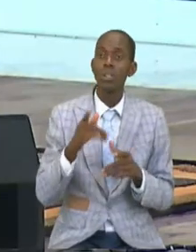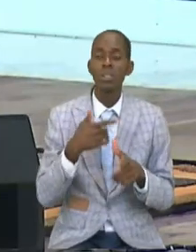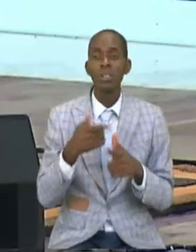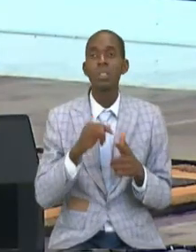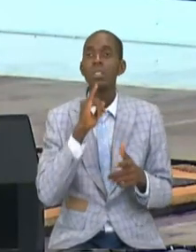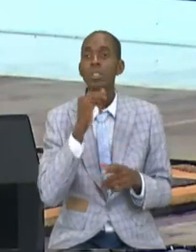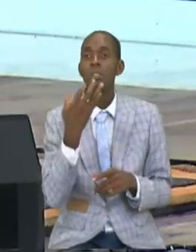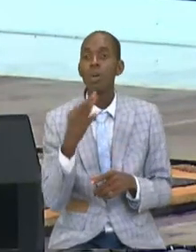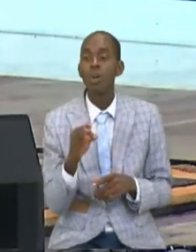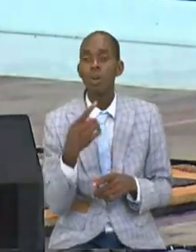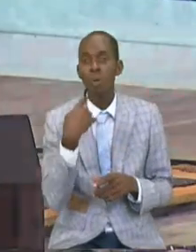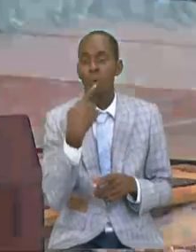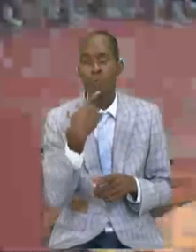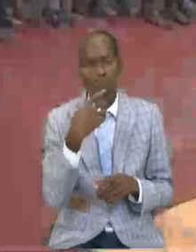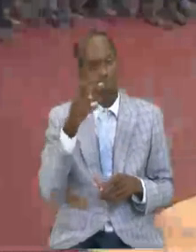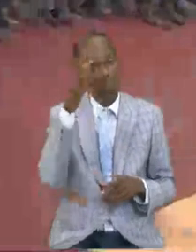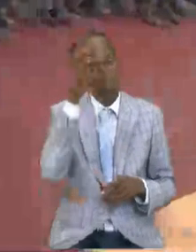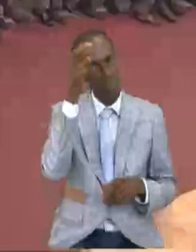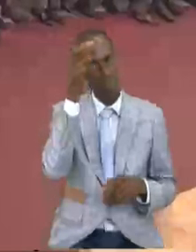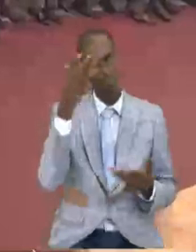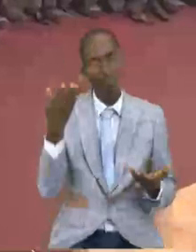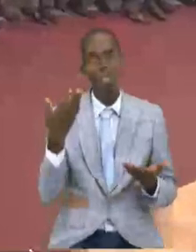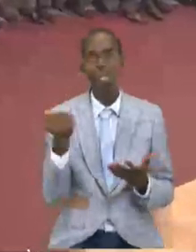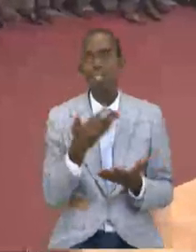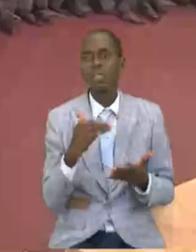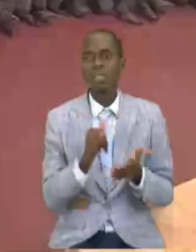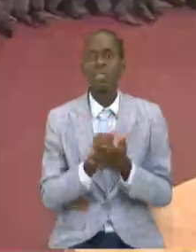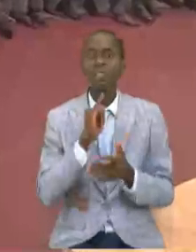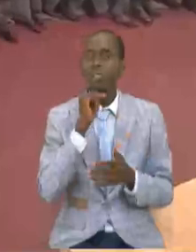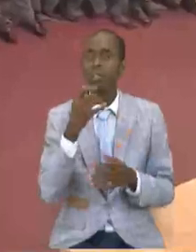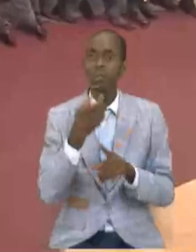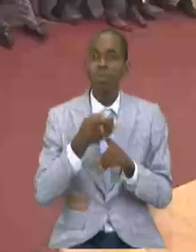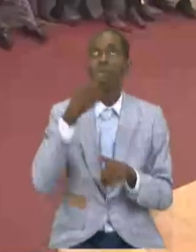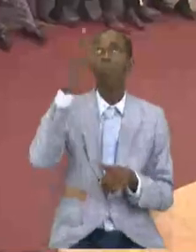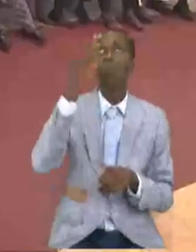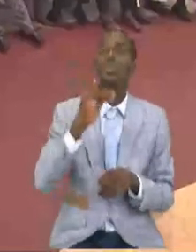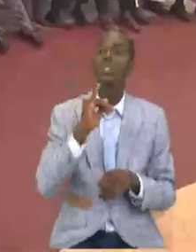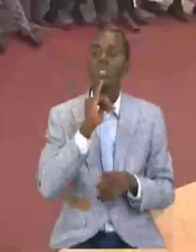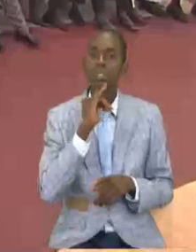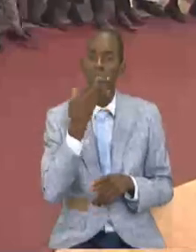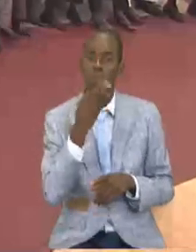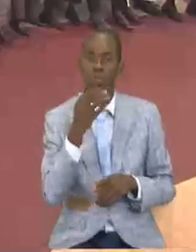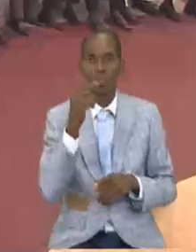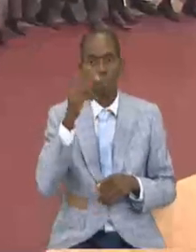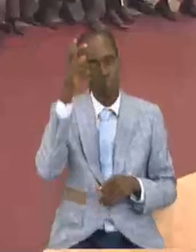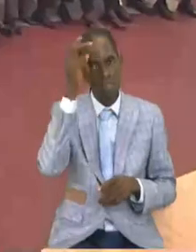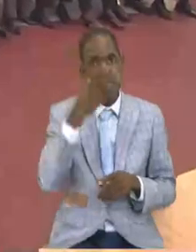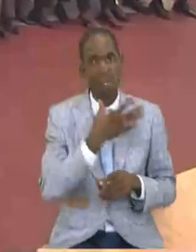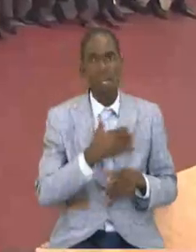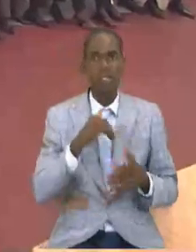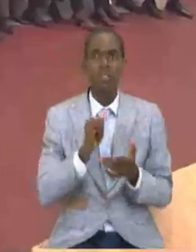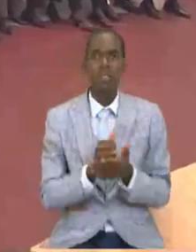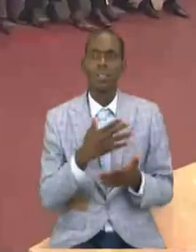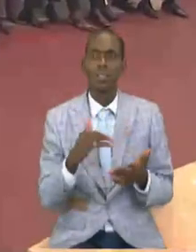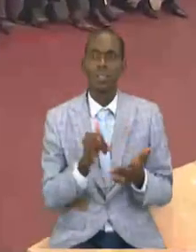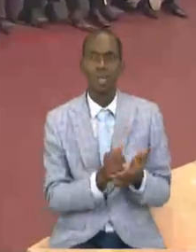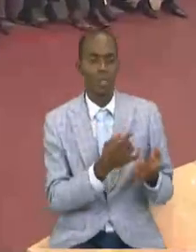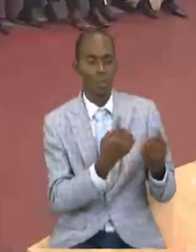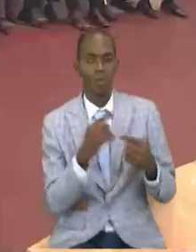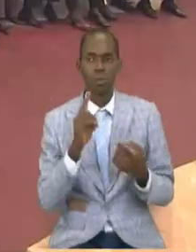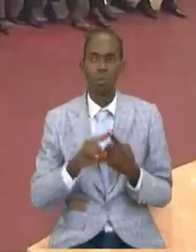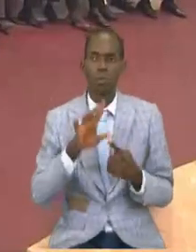du... Tout ce qui n'est pas de Dieu est du diable. Et la chose là qui